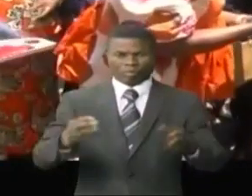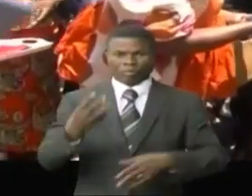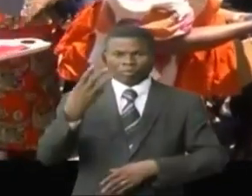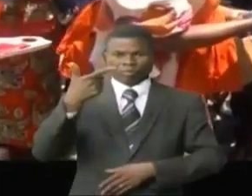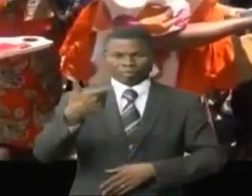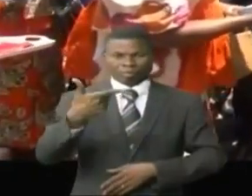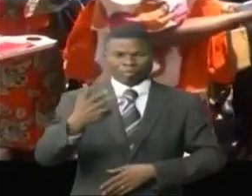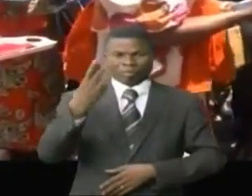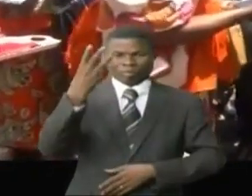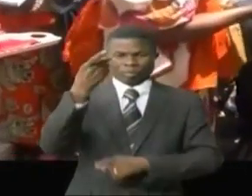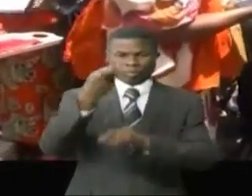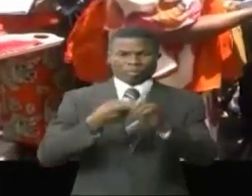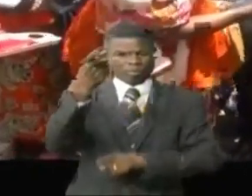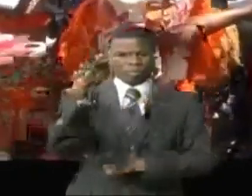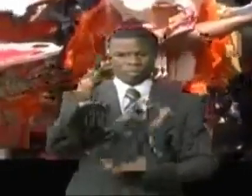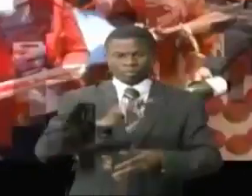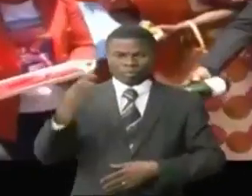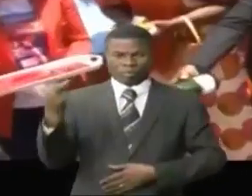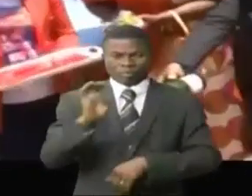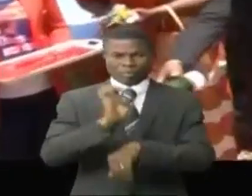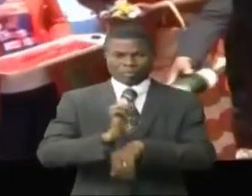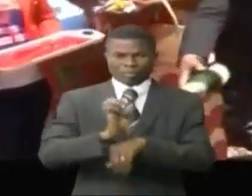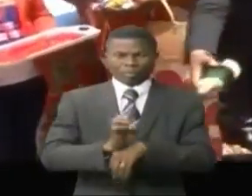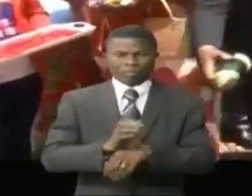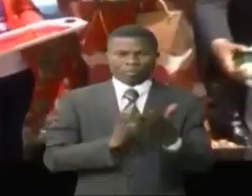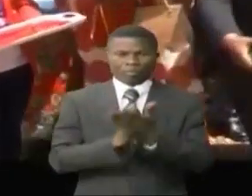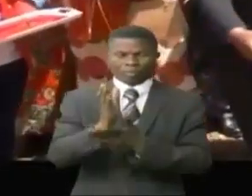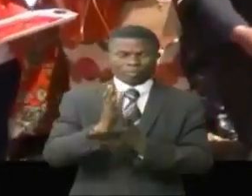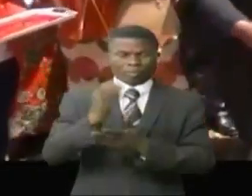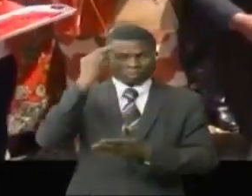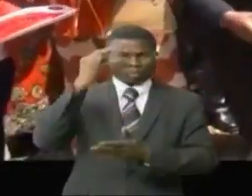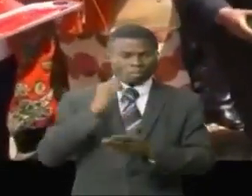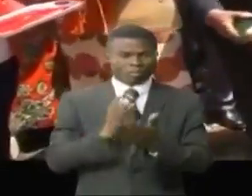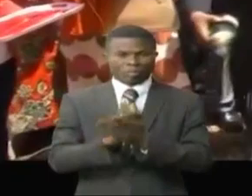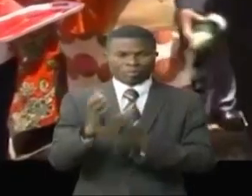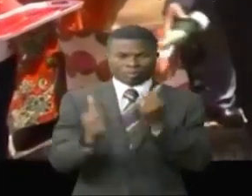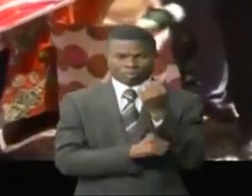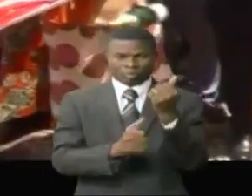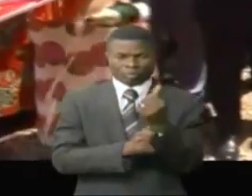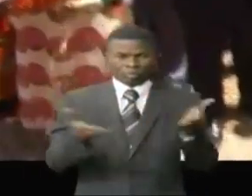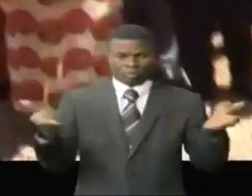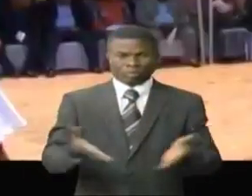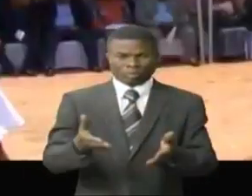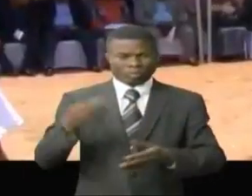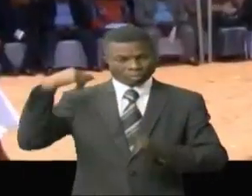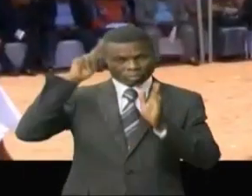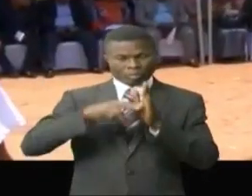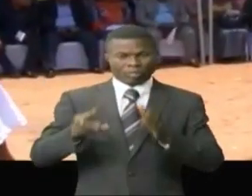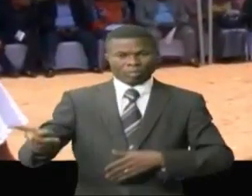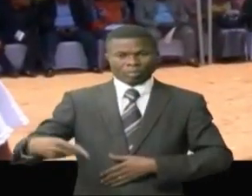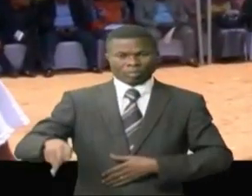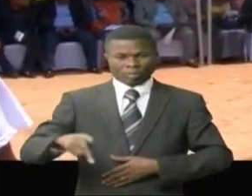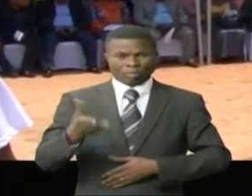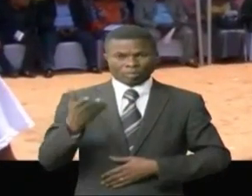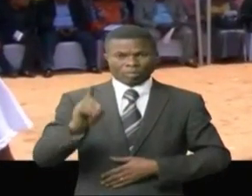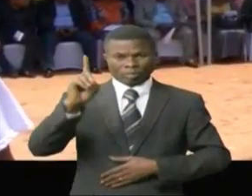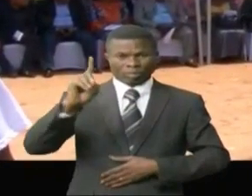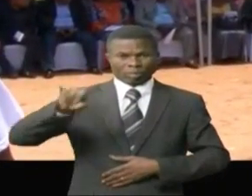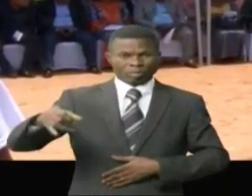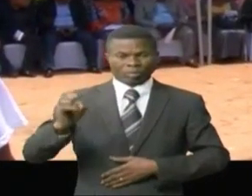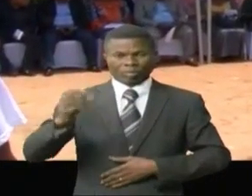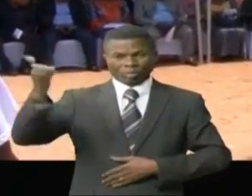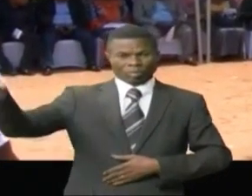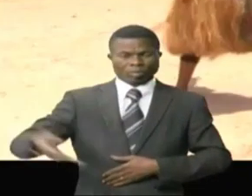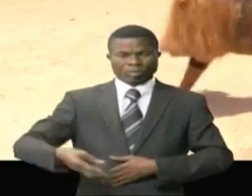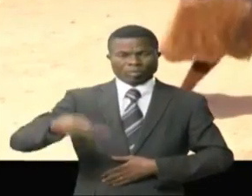3 octobre 2023 par le ministre national des droits humains, Fabrice Albert Pouela, en présence du gouverneur de province, John Kabeya Shikai, mais aussi des